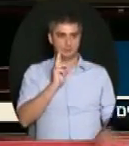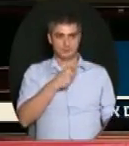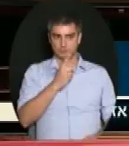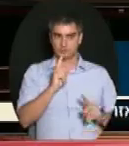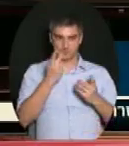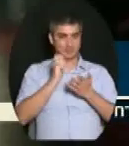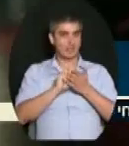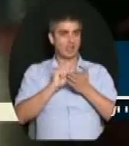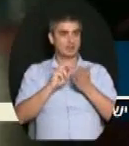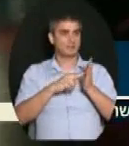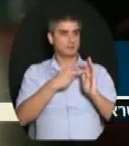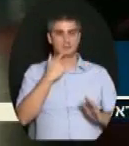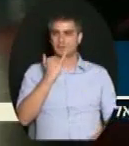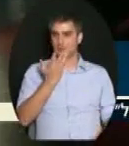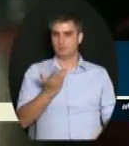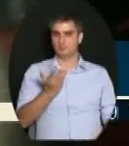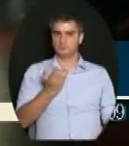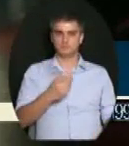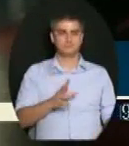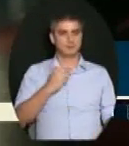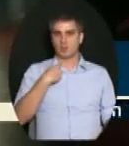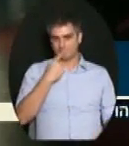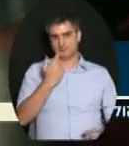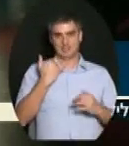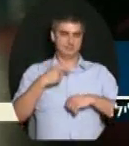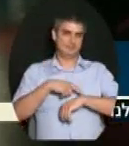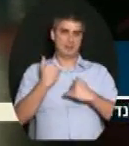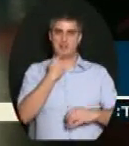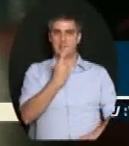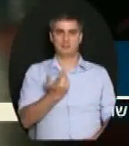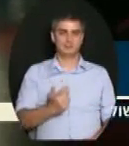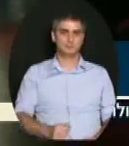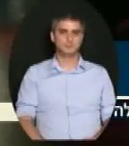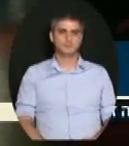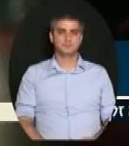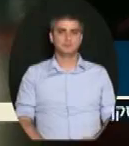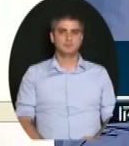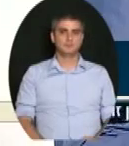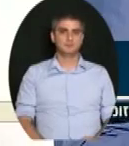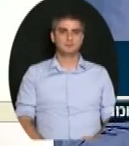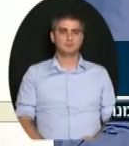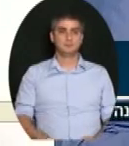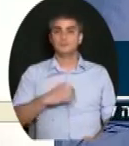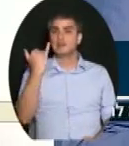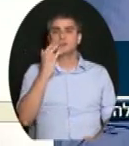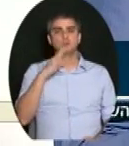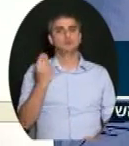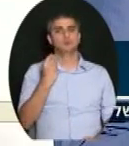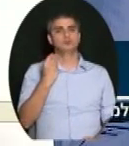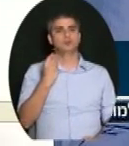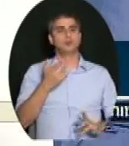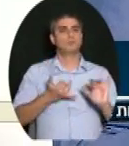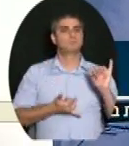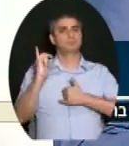כתב מדיני גם, הזכרנו. אם לא הזכרנו זה, אז נזכיר את העניין הזה עכשיו. תמיד יש מישהו שבועט